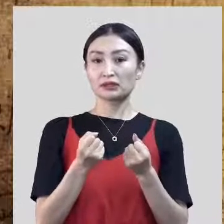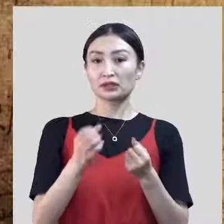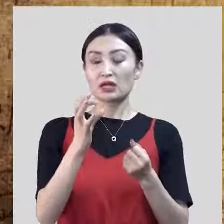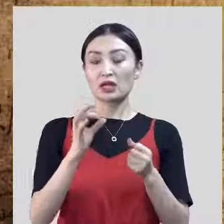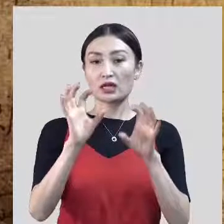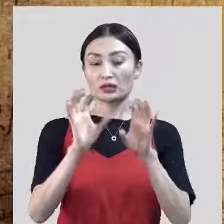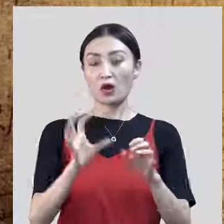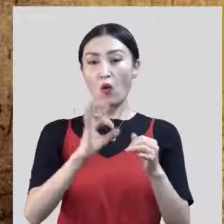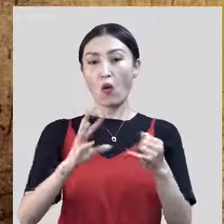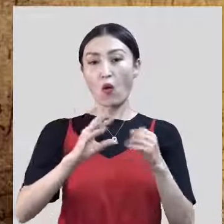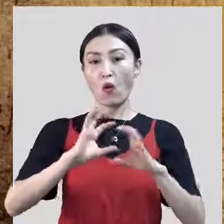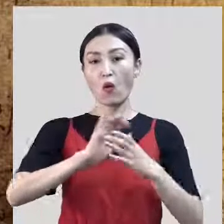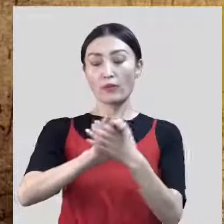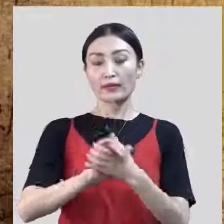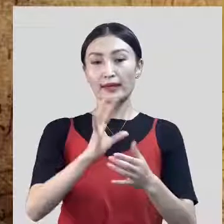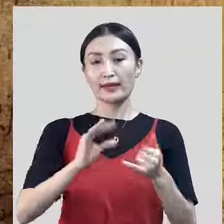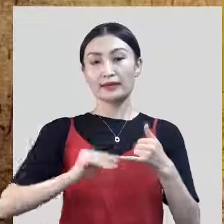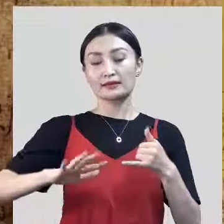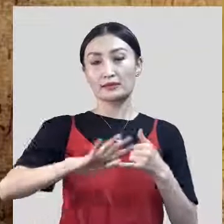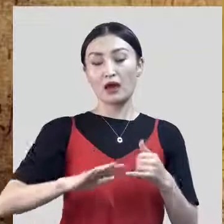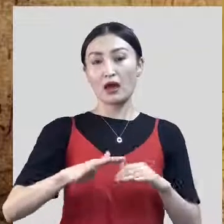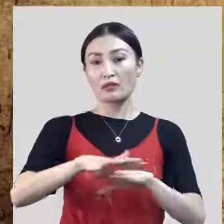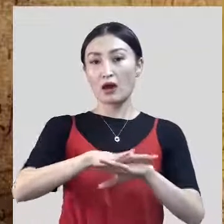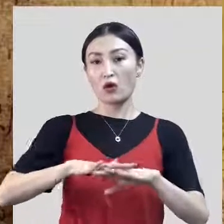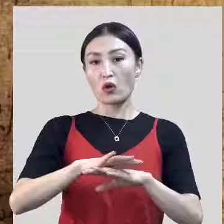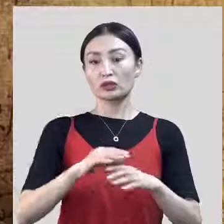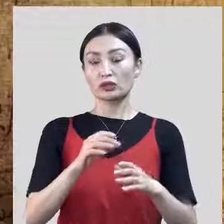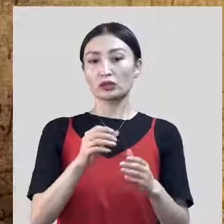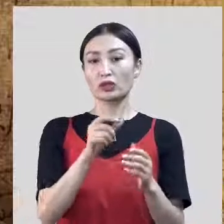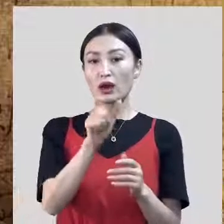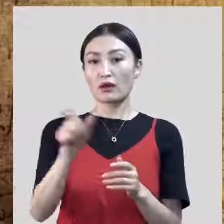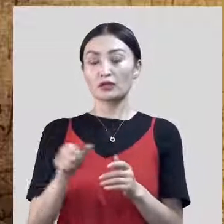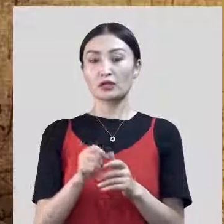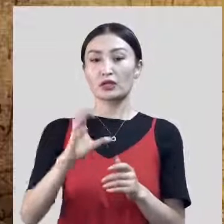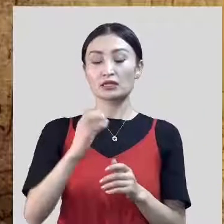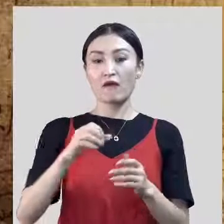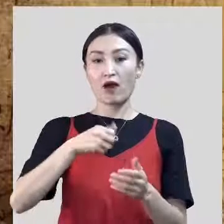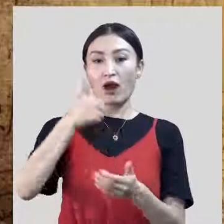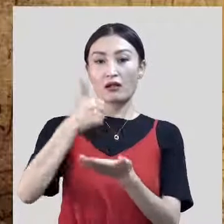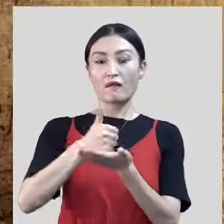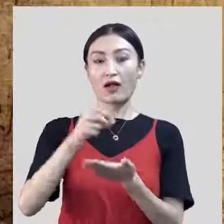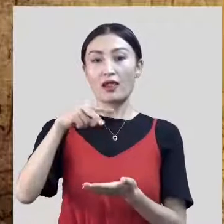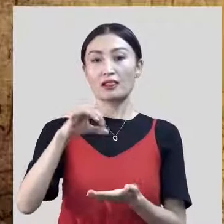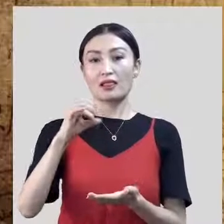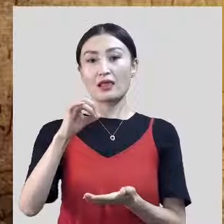земле был создан совет народных комиссаров во главе с лениным